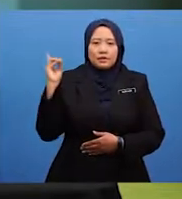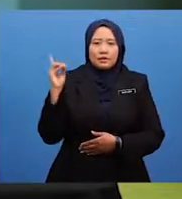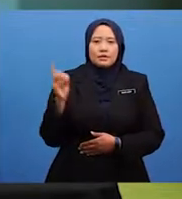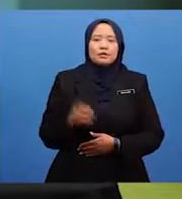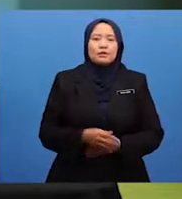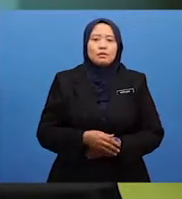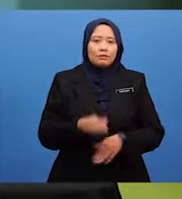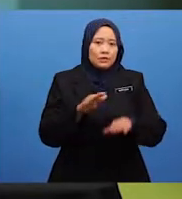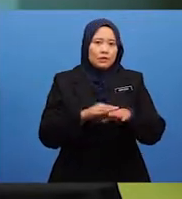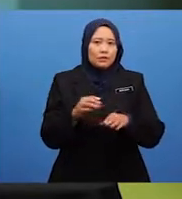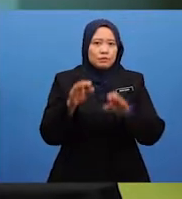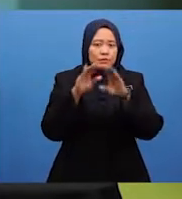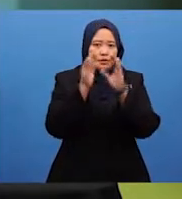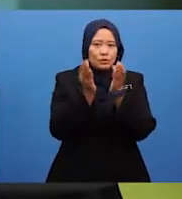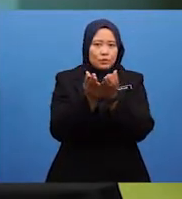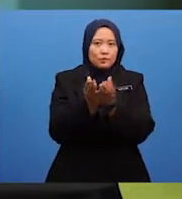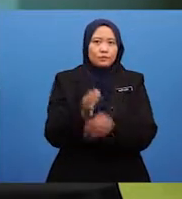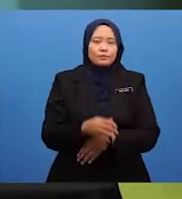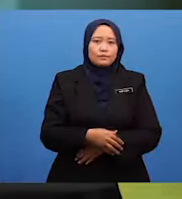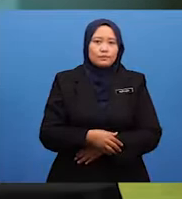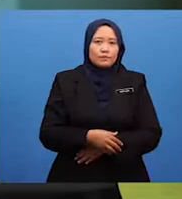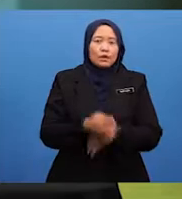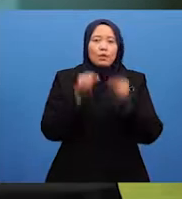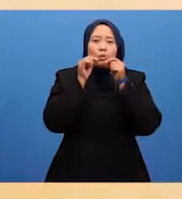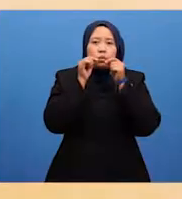yang dilepaskan ini.